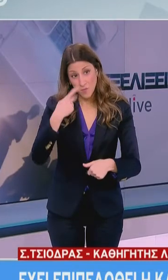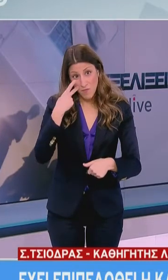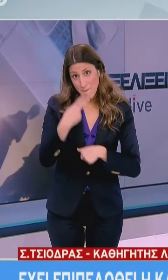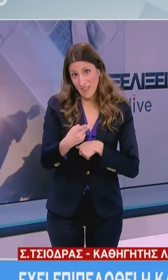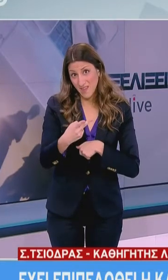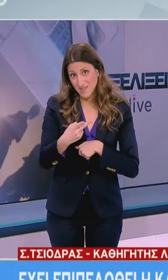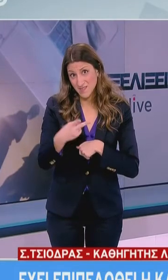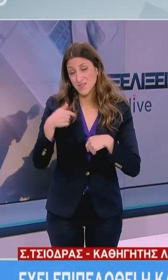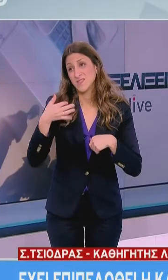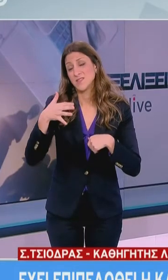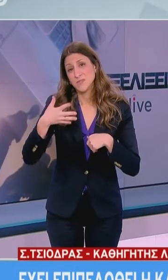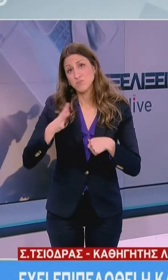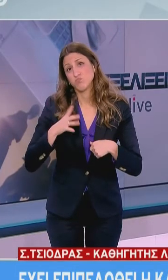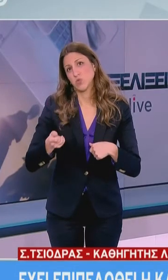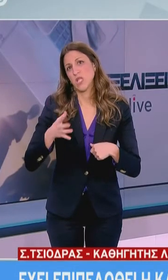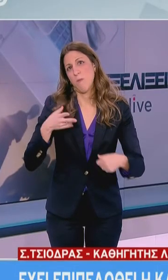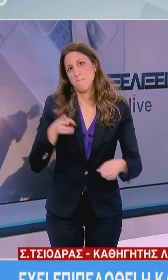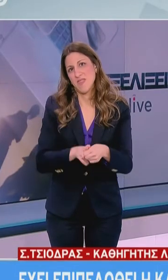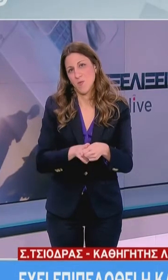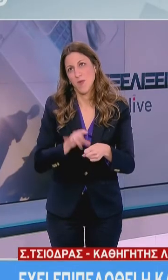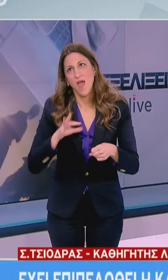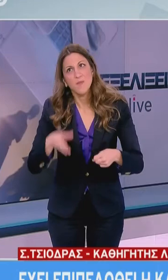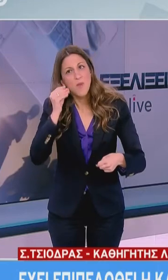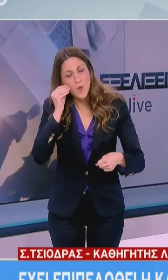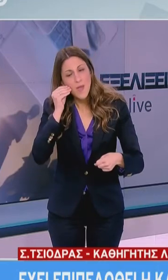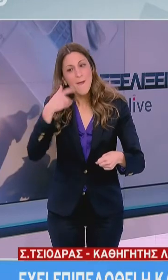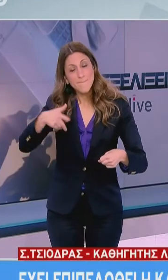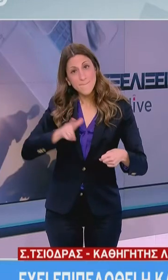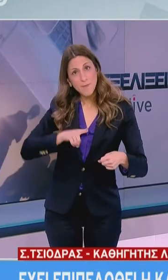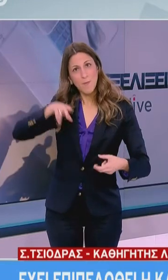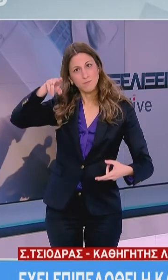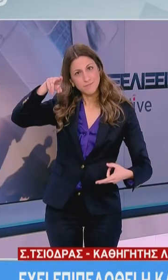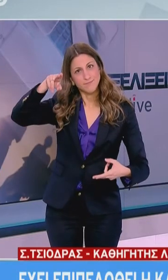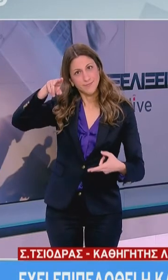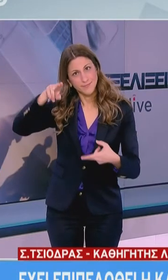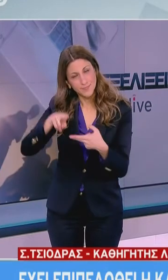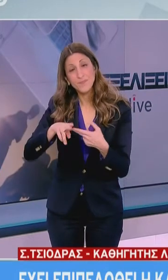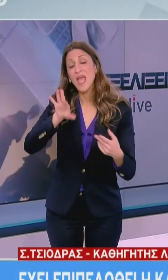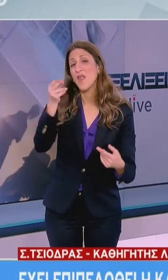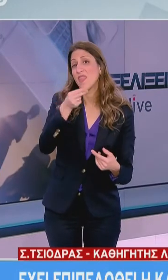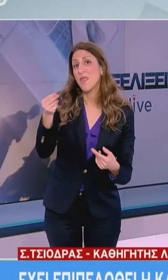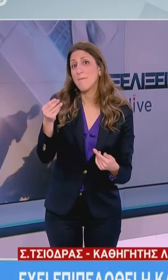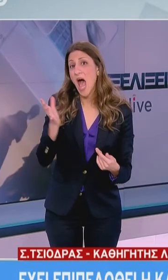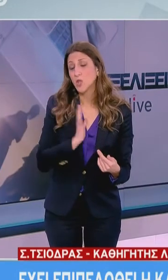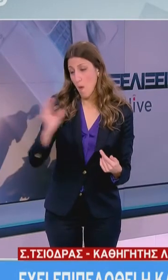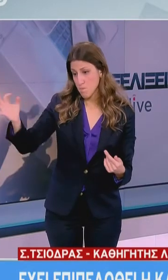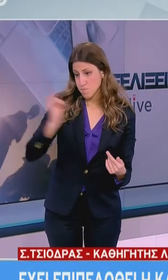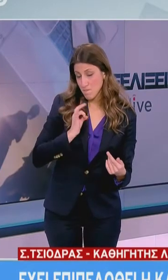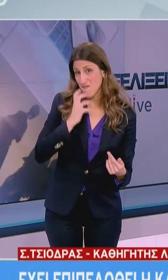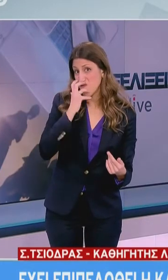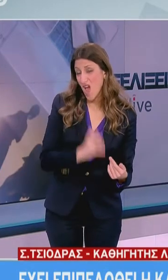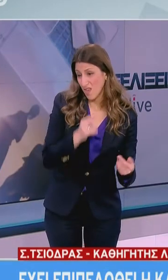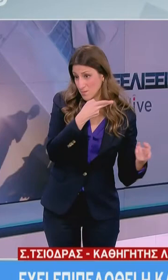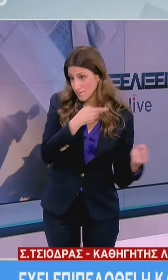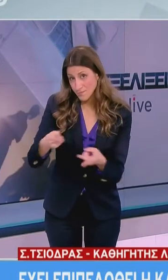που ανακοινώνουμε κάθε μέρα. Προοδευτικά θα δείτε αυτά να μειώνονται, όπως και οι μονάδες. Βλέπετε, δεν έχουν κάποια τραγική άνοδο σε αριθμό και αυτό είναι